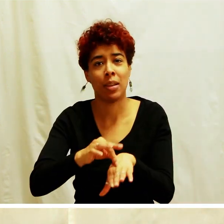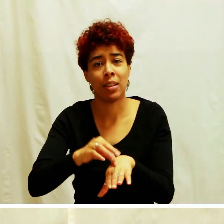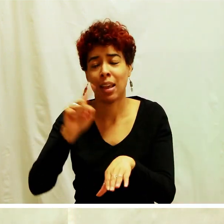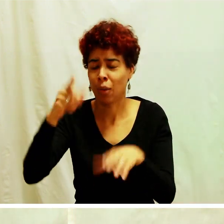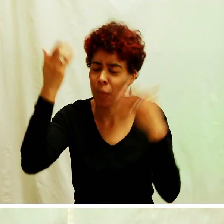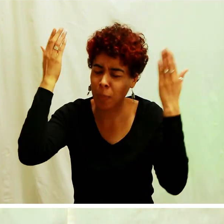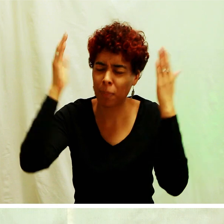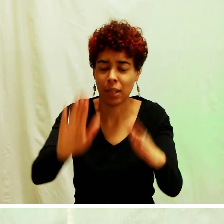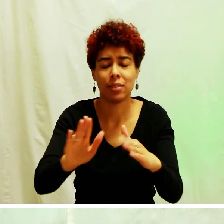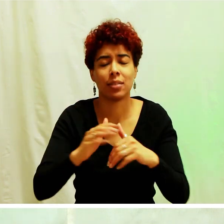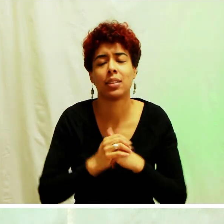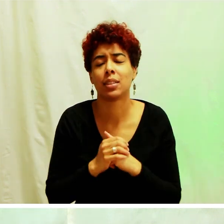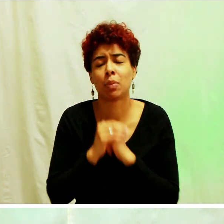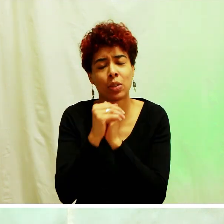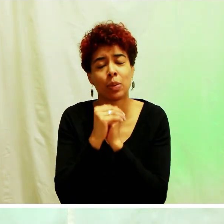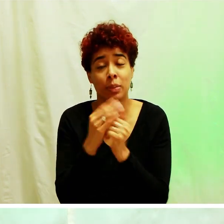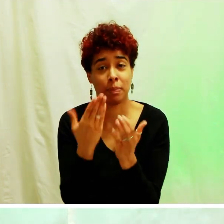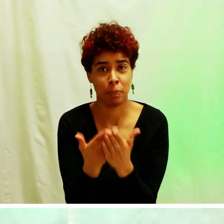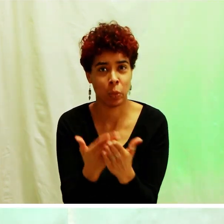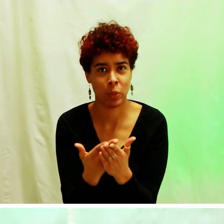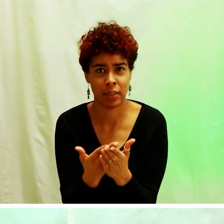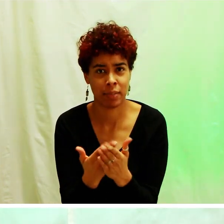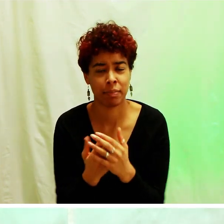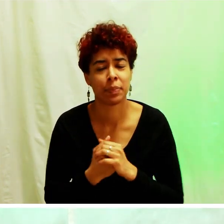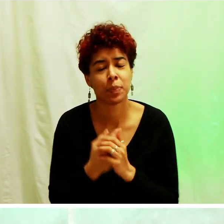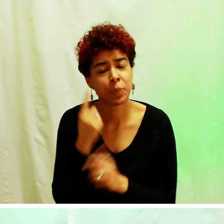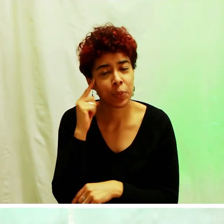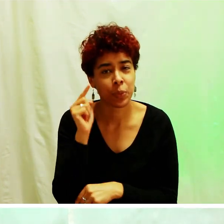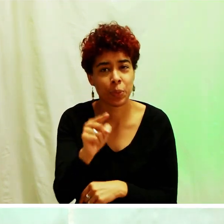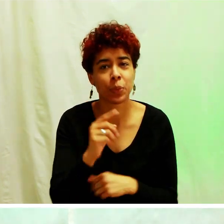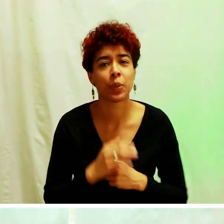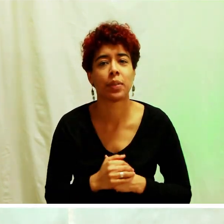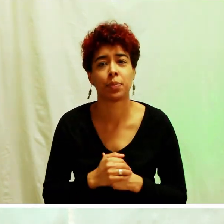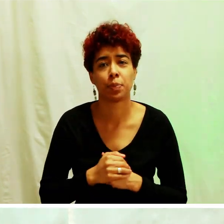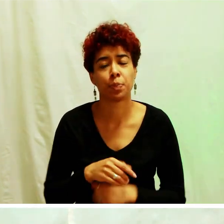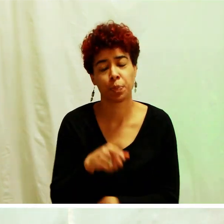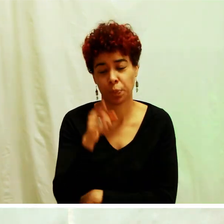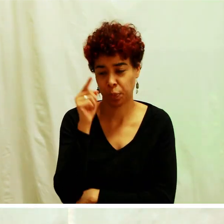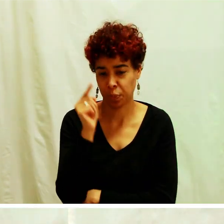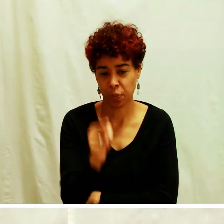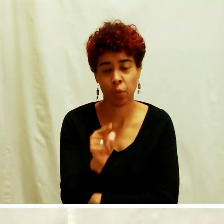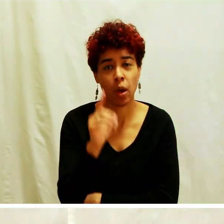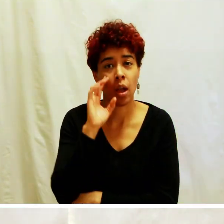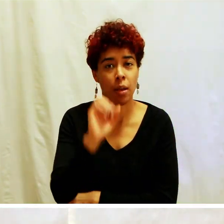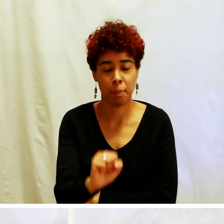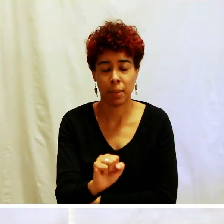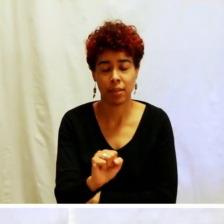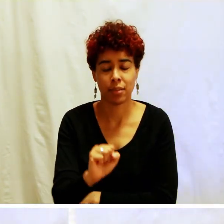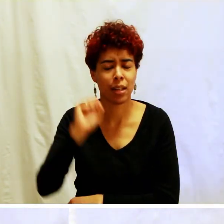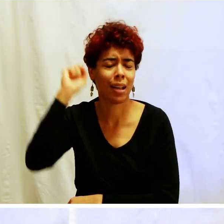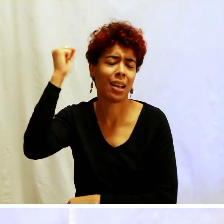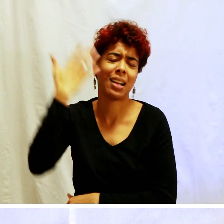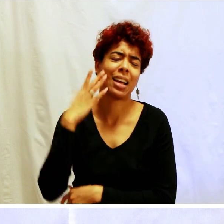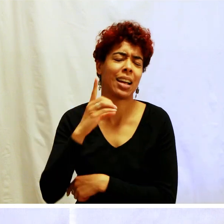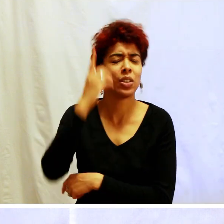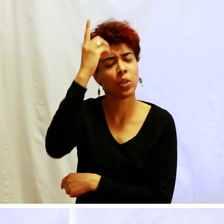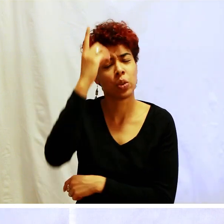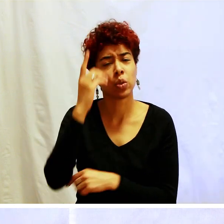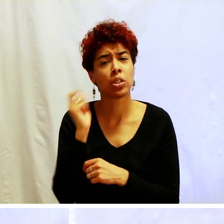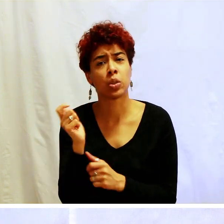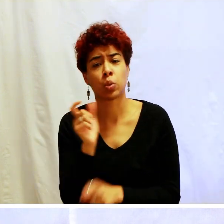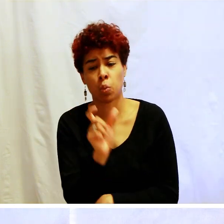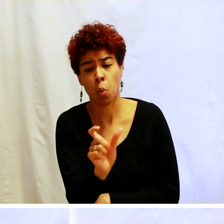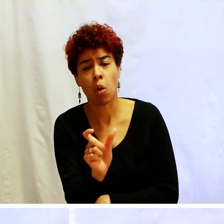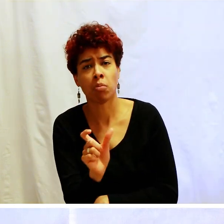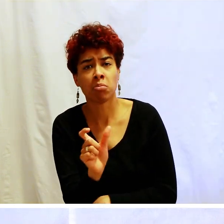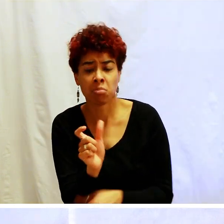vraiment te prier pour cela aujourd'hui, dans ce sens-là pour toi. Que tu puisses t'apercevoir que la grâce de Dieu, c'est pas juste un mot dans la parole de